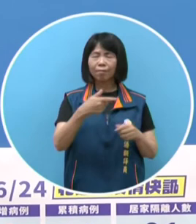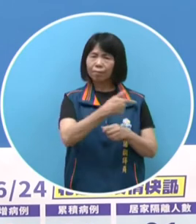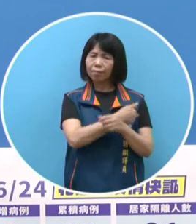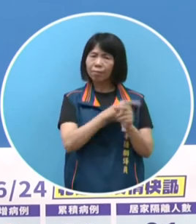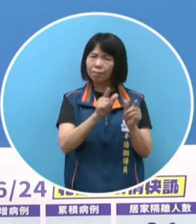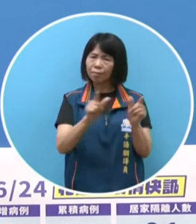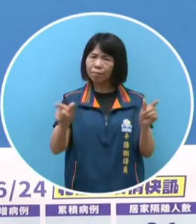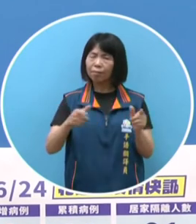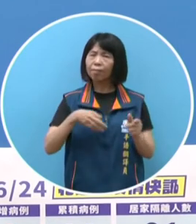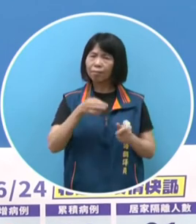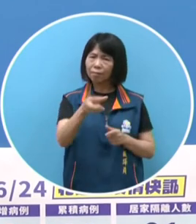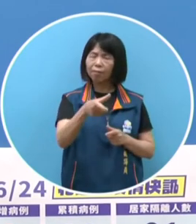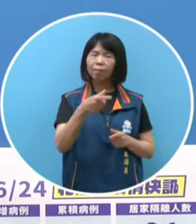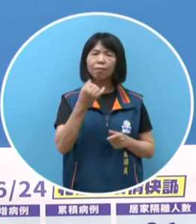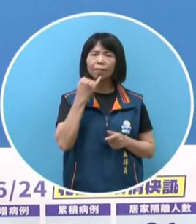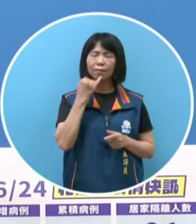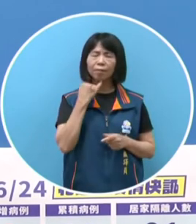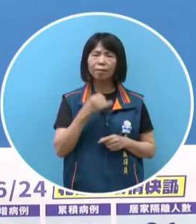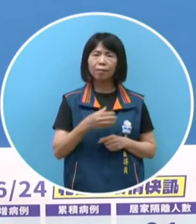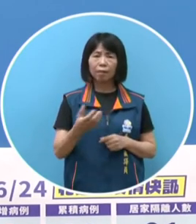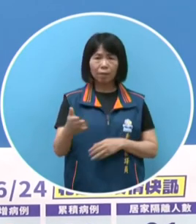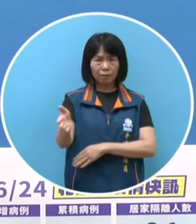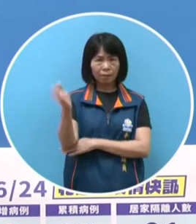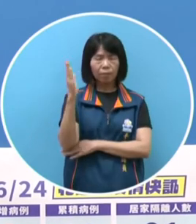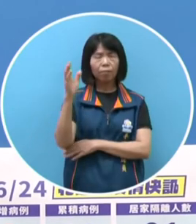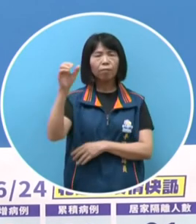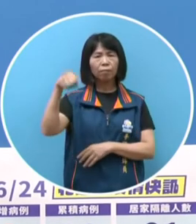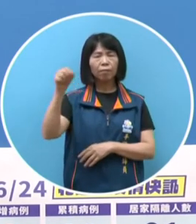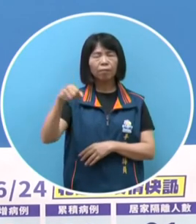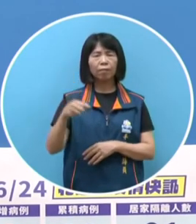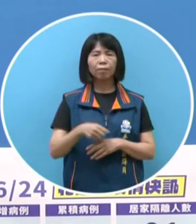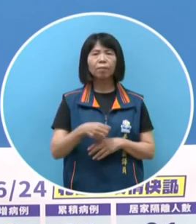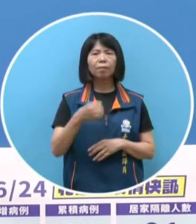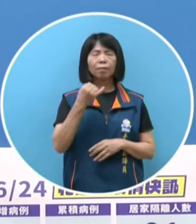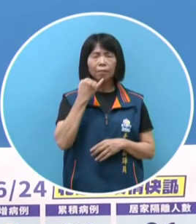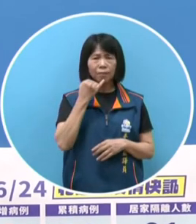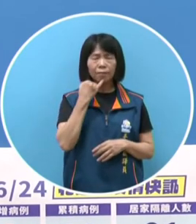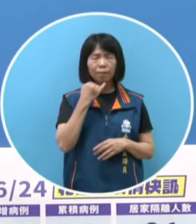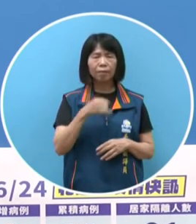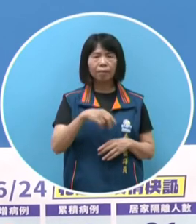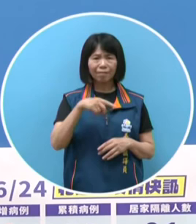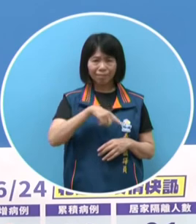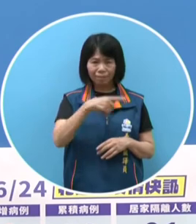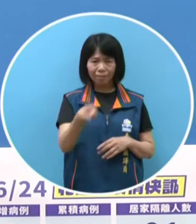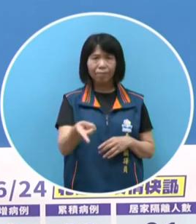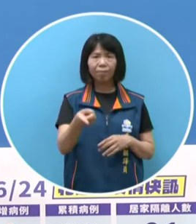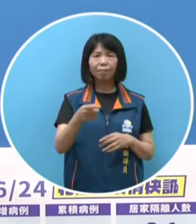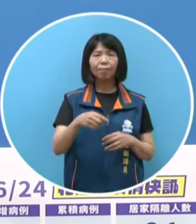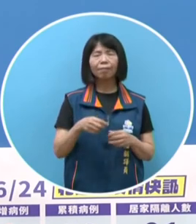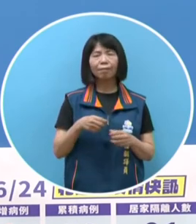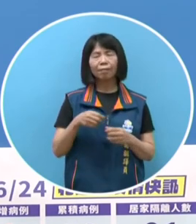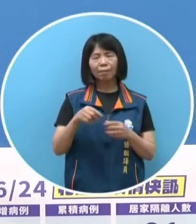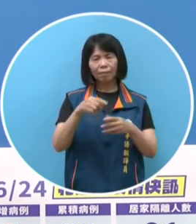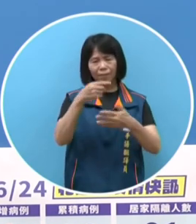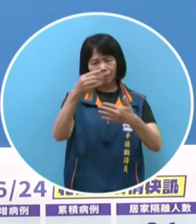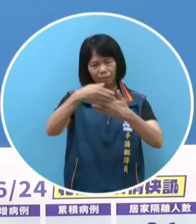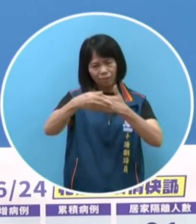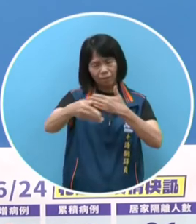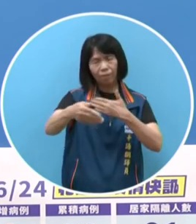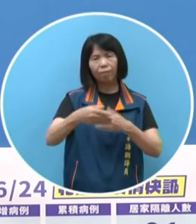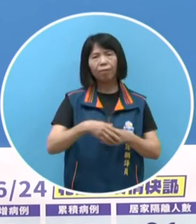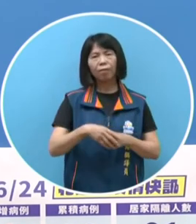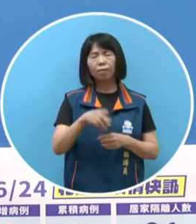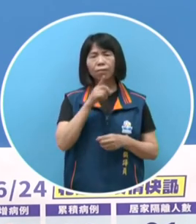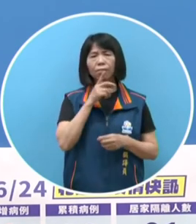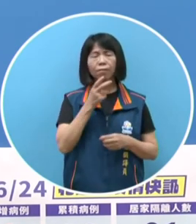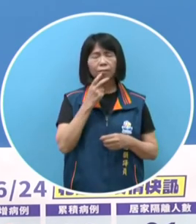有得到政府的授权，才可以再往下的谈下去。我想这是中央政府最清楚的。因